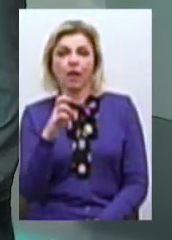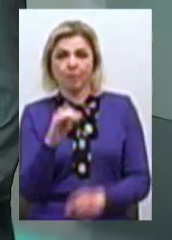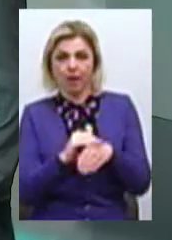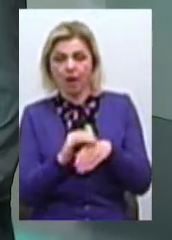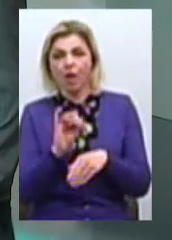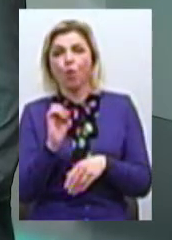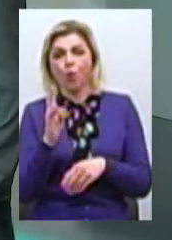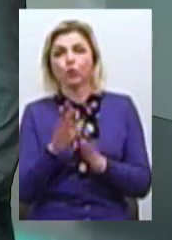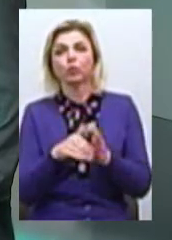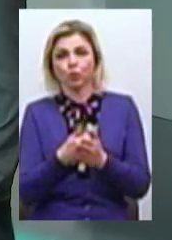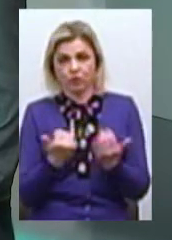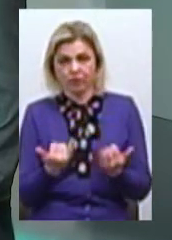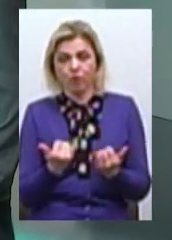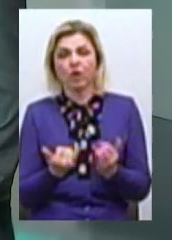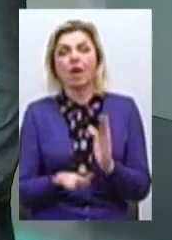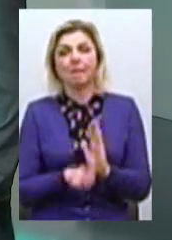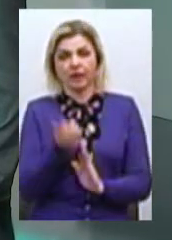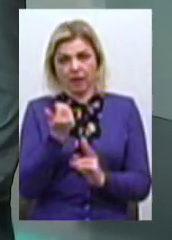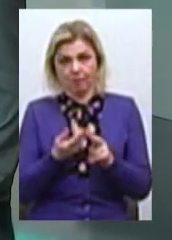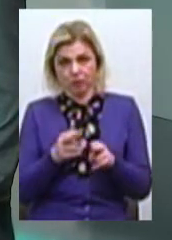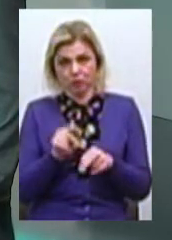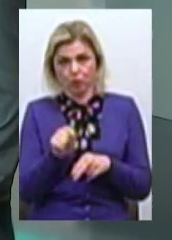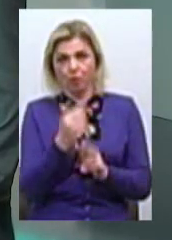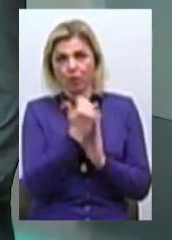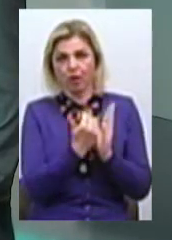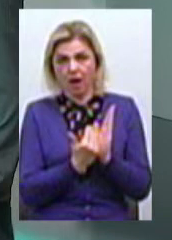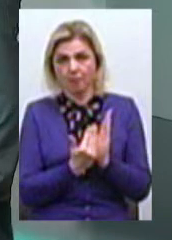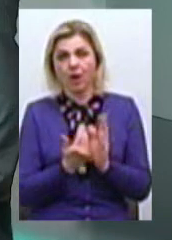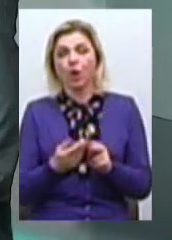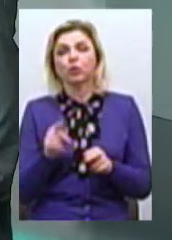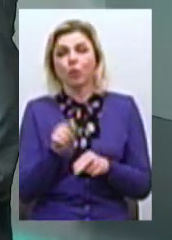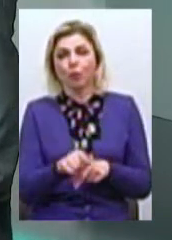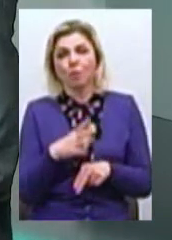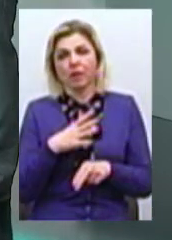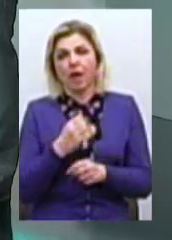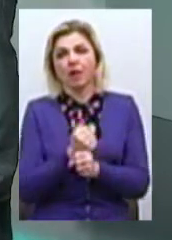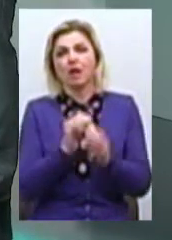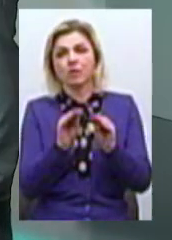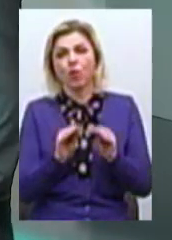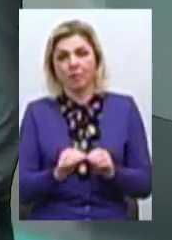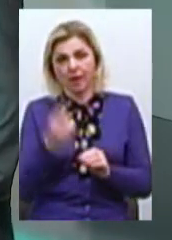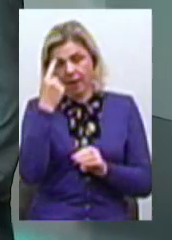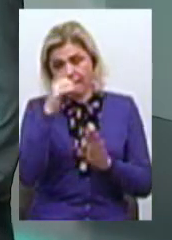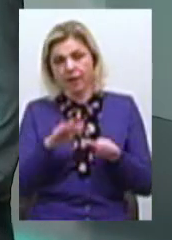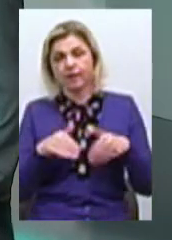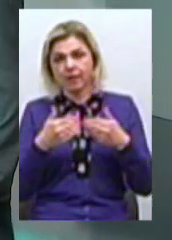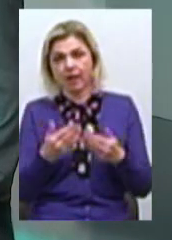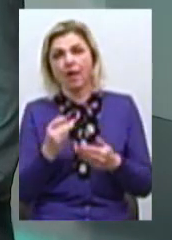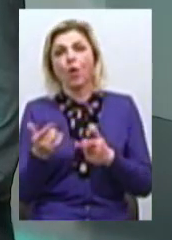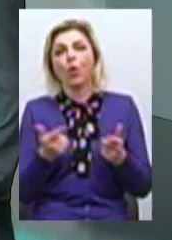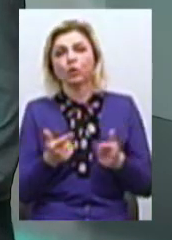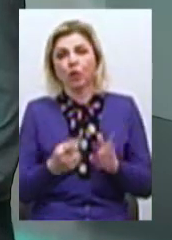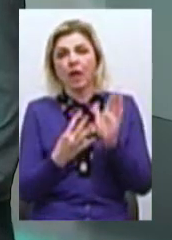цю програму. Тому була розроблена ідея і пілотована 9 років, як я вже сказав,